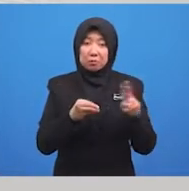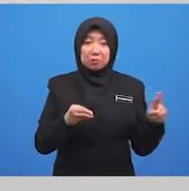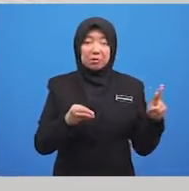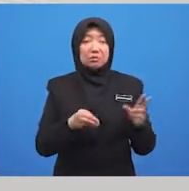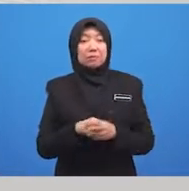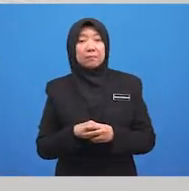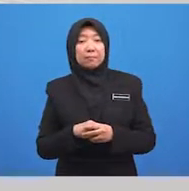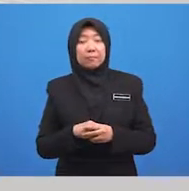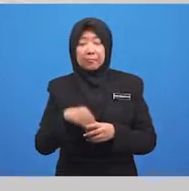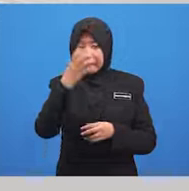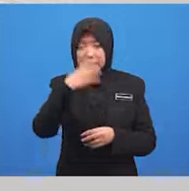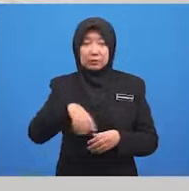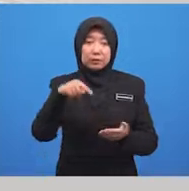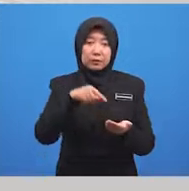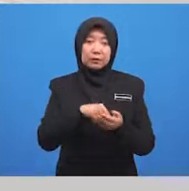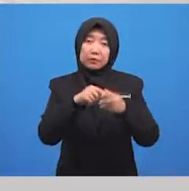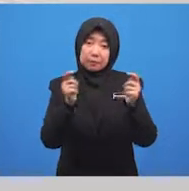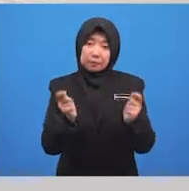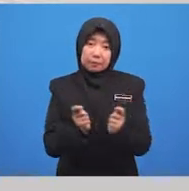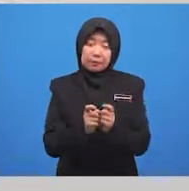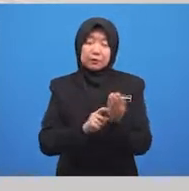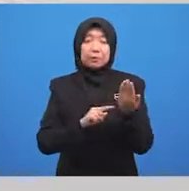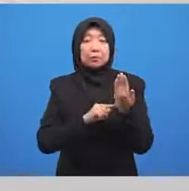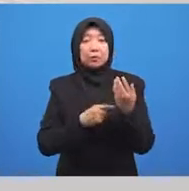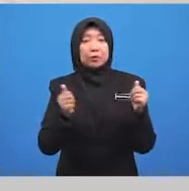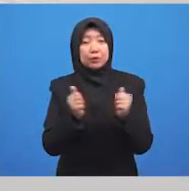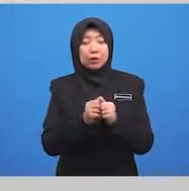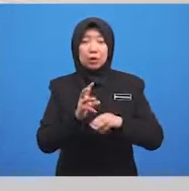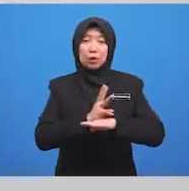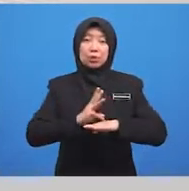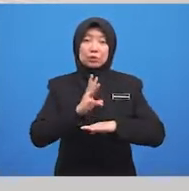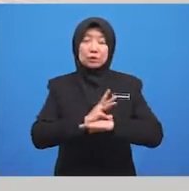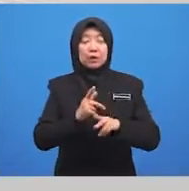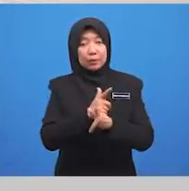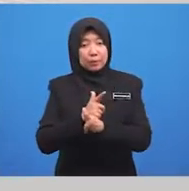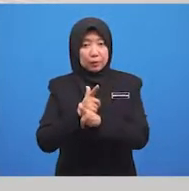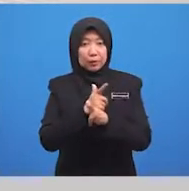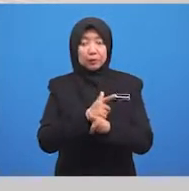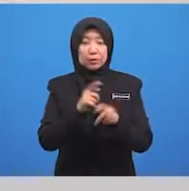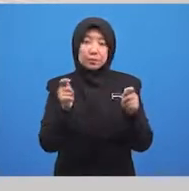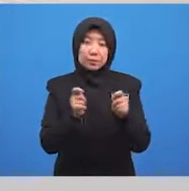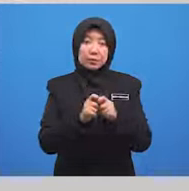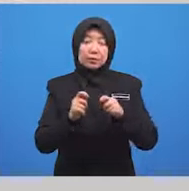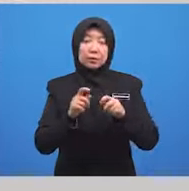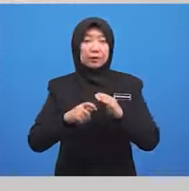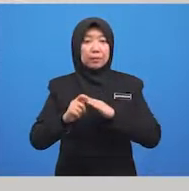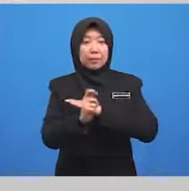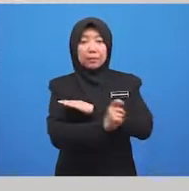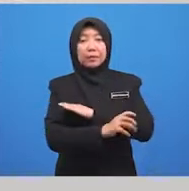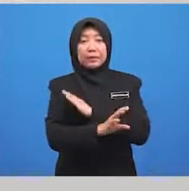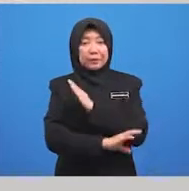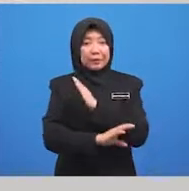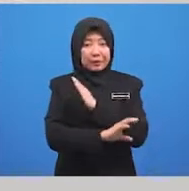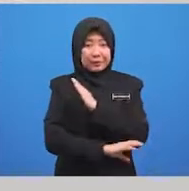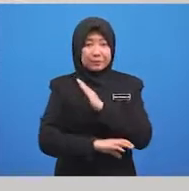ini akan ditempatkan semula ke kawasan-kawasan perlindungan seperti taman negara. Contoh